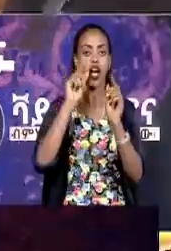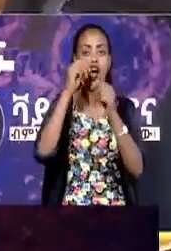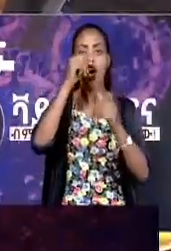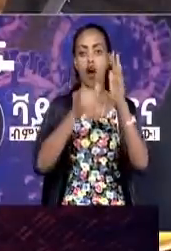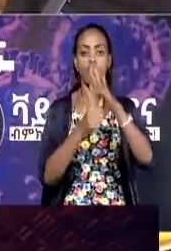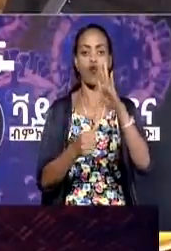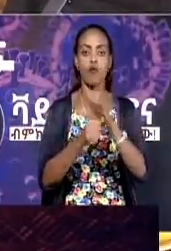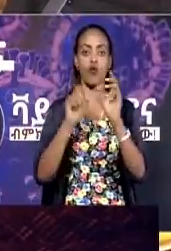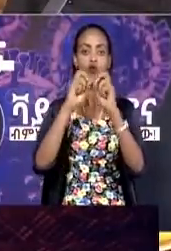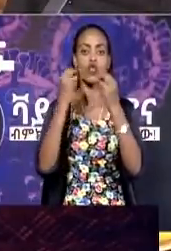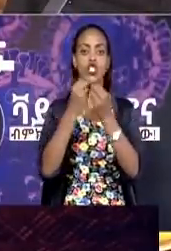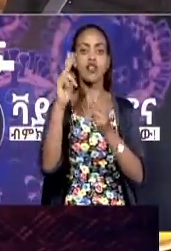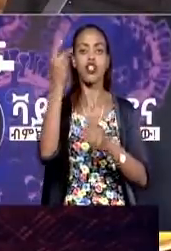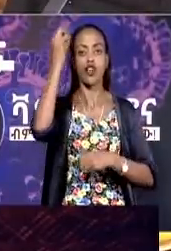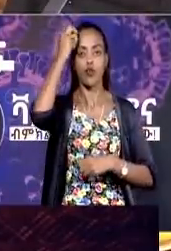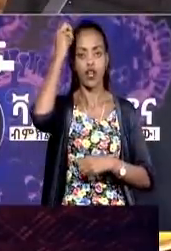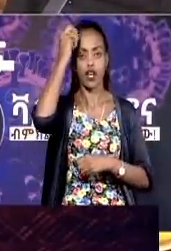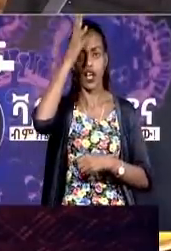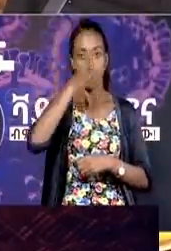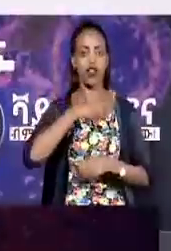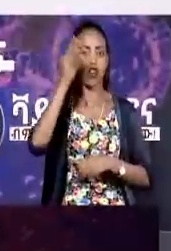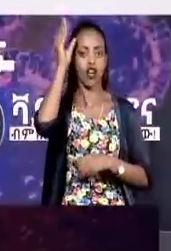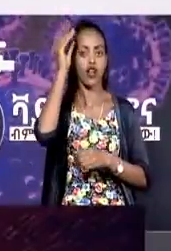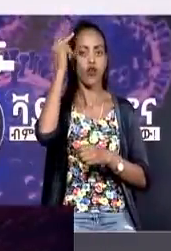ወያነ አይተሃያል ጎዲፋይ